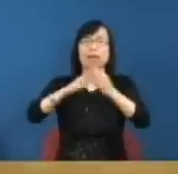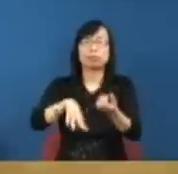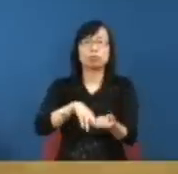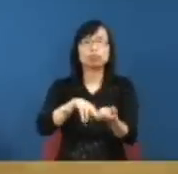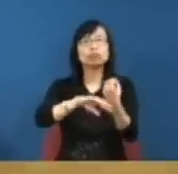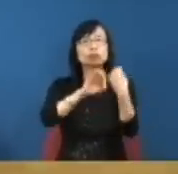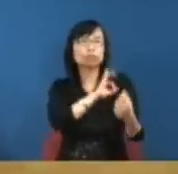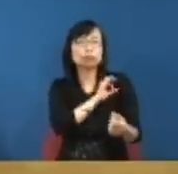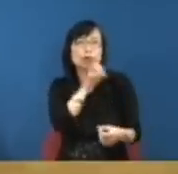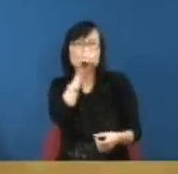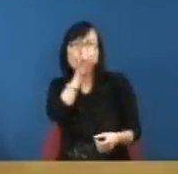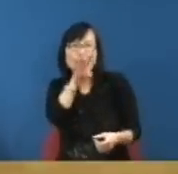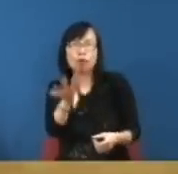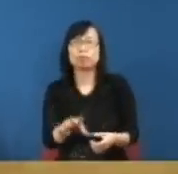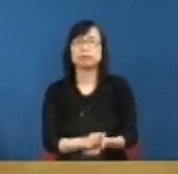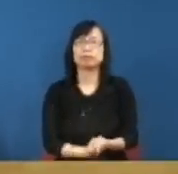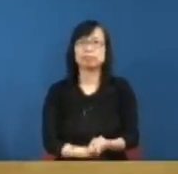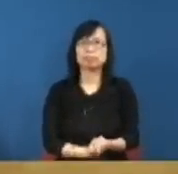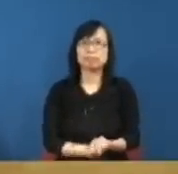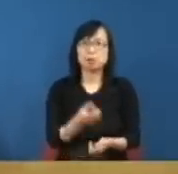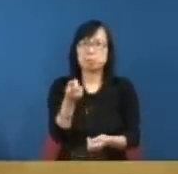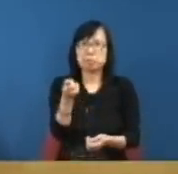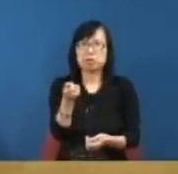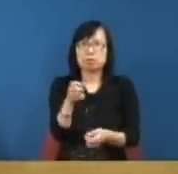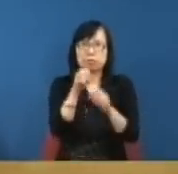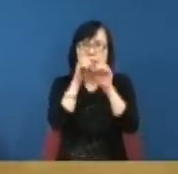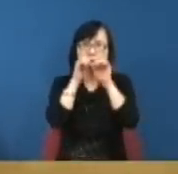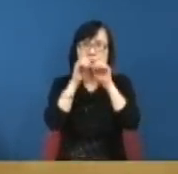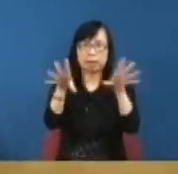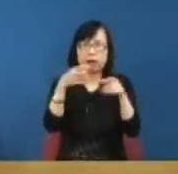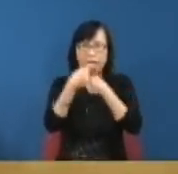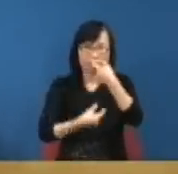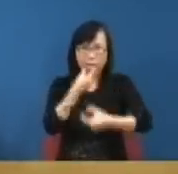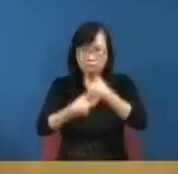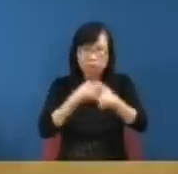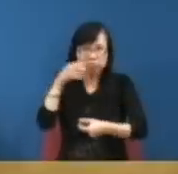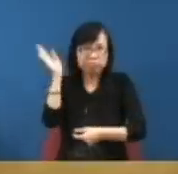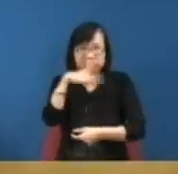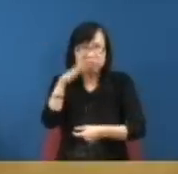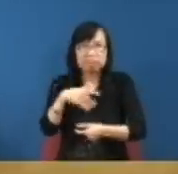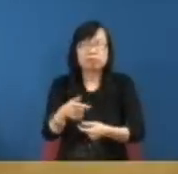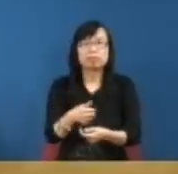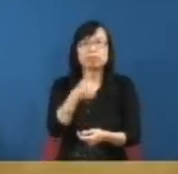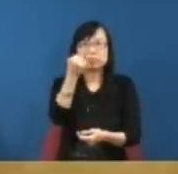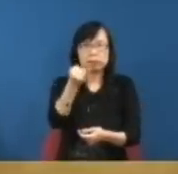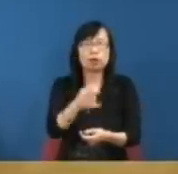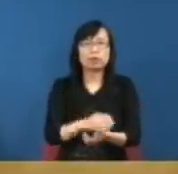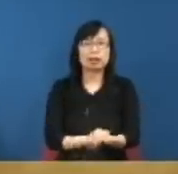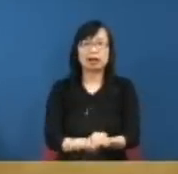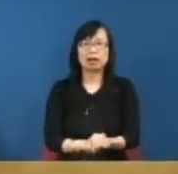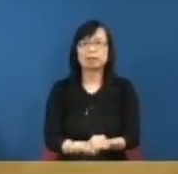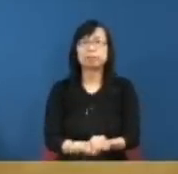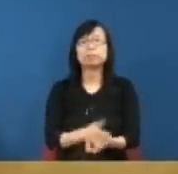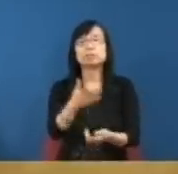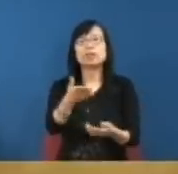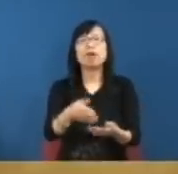廳講幾句説話，喺度發表一篇又長又臭嘅摘腳報，最多咪係話